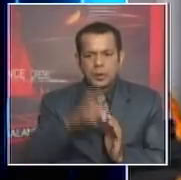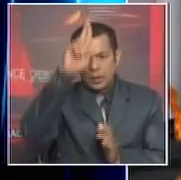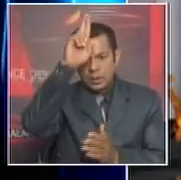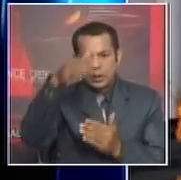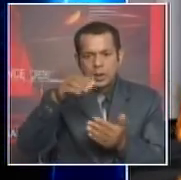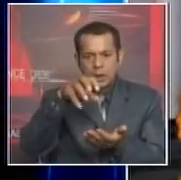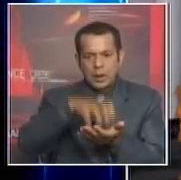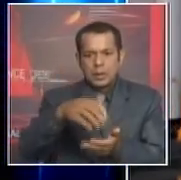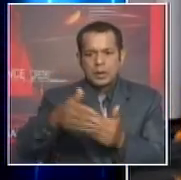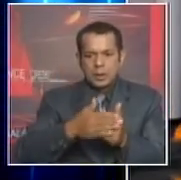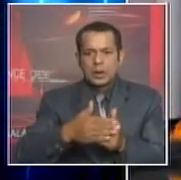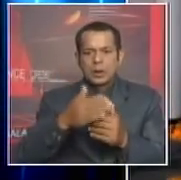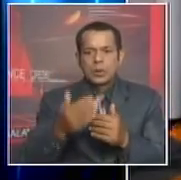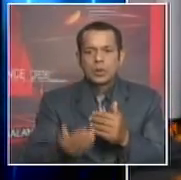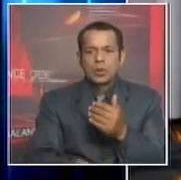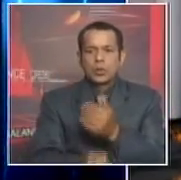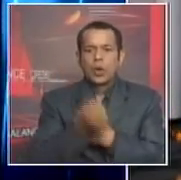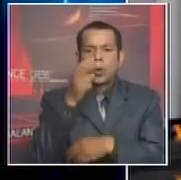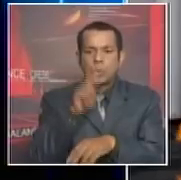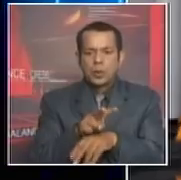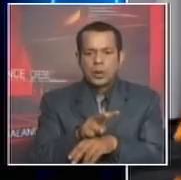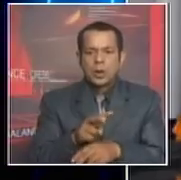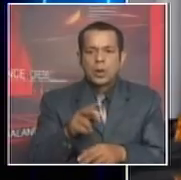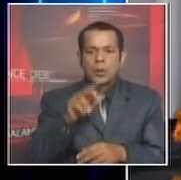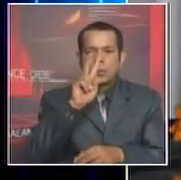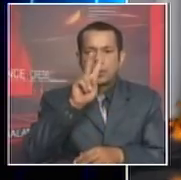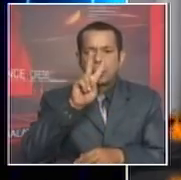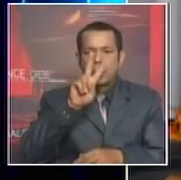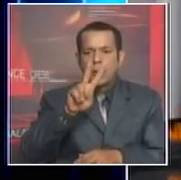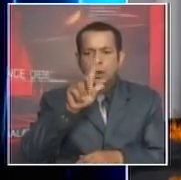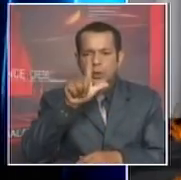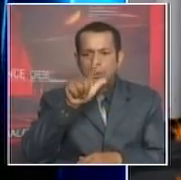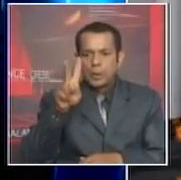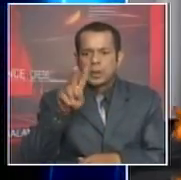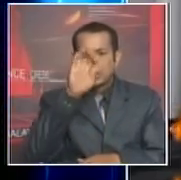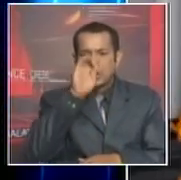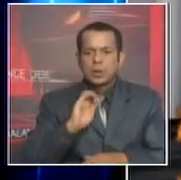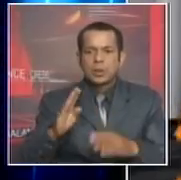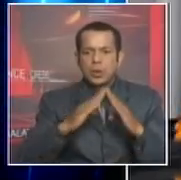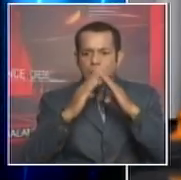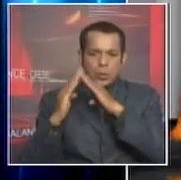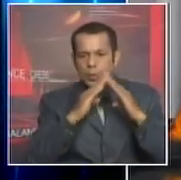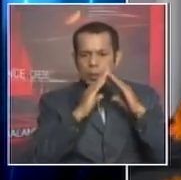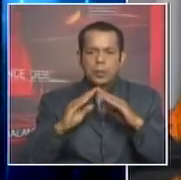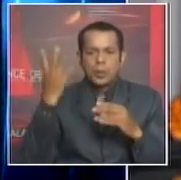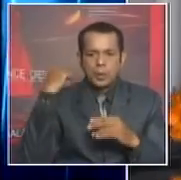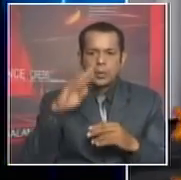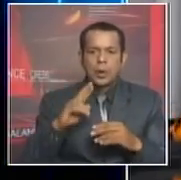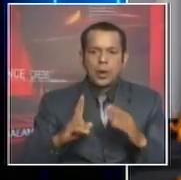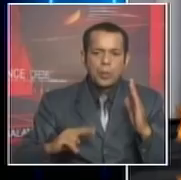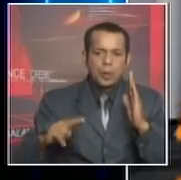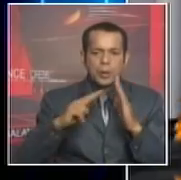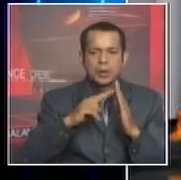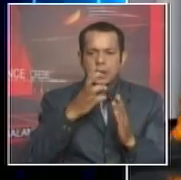राजधानी नजिकको पर्यटकीय गन्तव्य हो नगरकोट। 2072 सालको भूकम्पले क्षत विक्षत भएको नगरकोट भौतिक